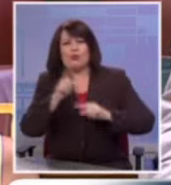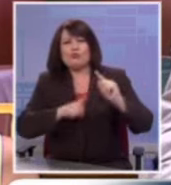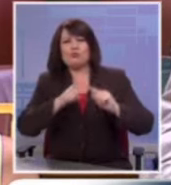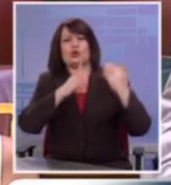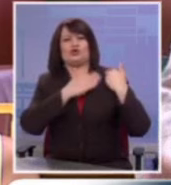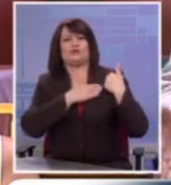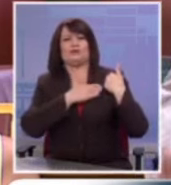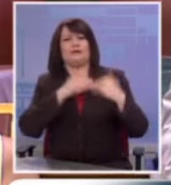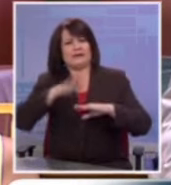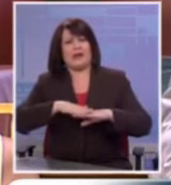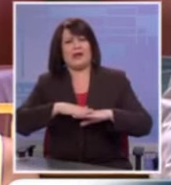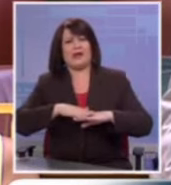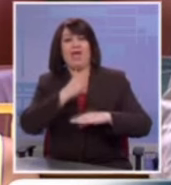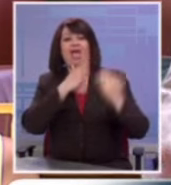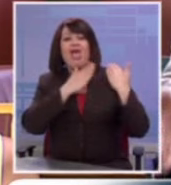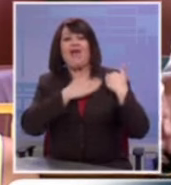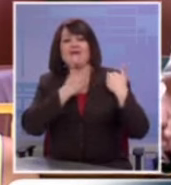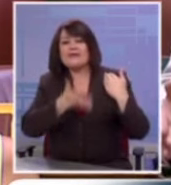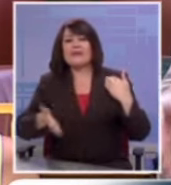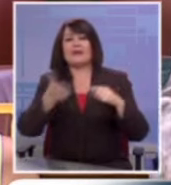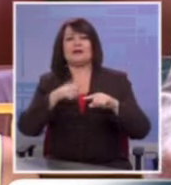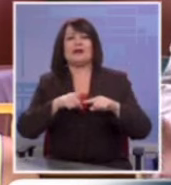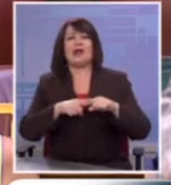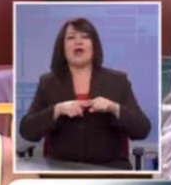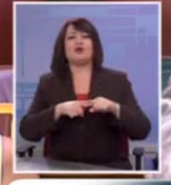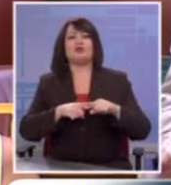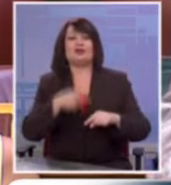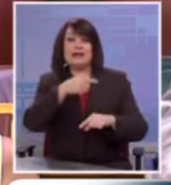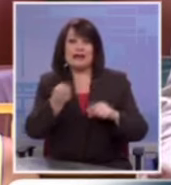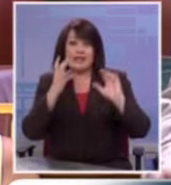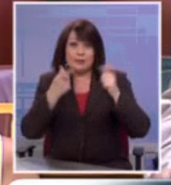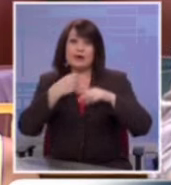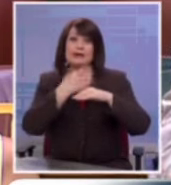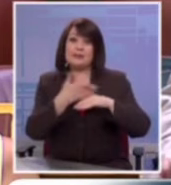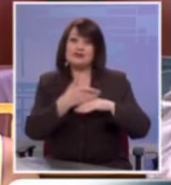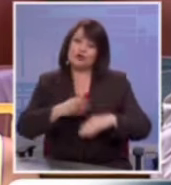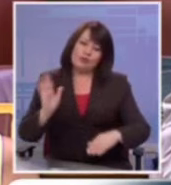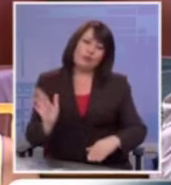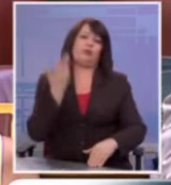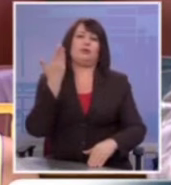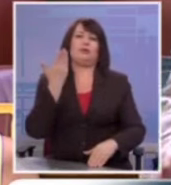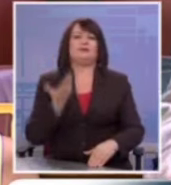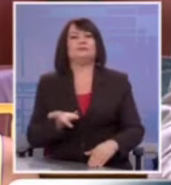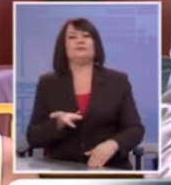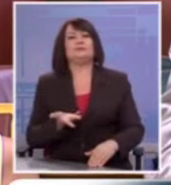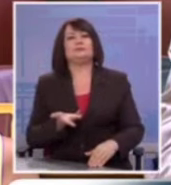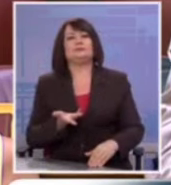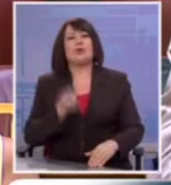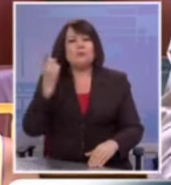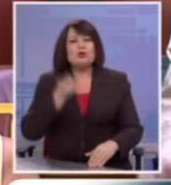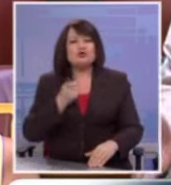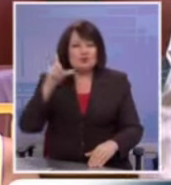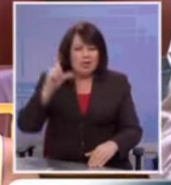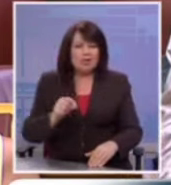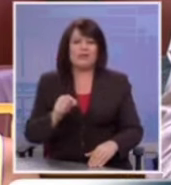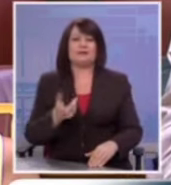κάτω. Γι' αυτό ο λαός έχει στείλει και τους προηγούμενους και εσάς. Εσάς είναι αλήθεια με πιο ηχηρό τρόπο στα τάρταρα. Σας